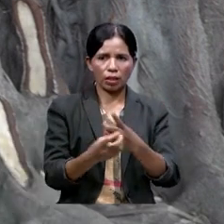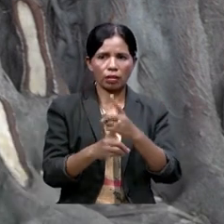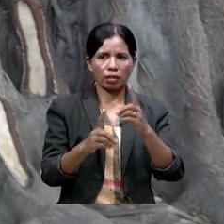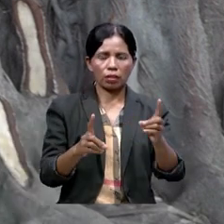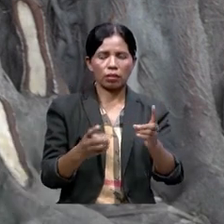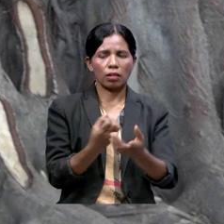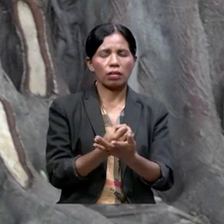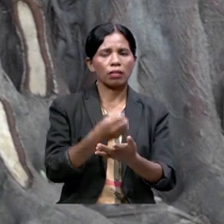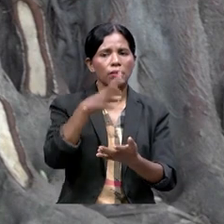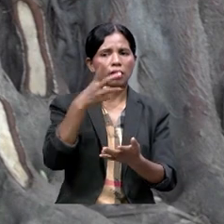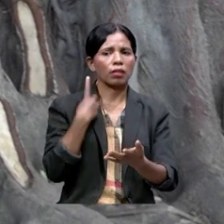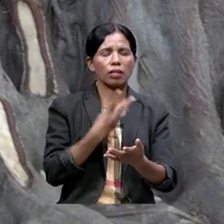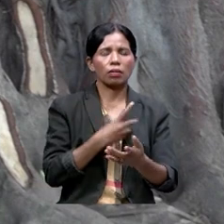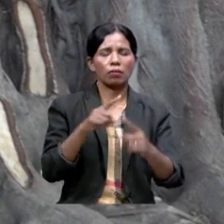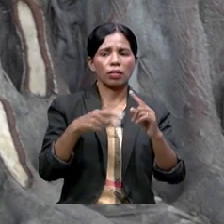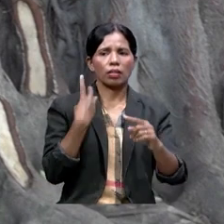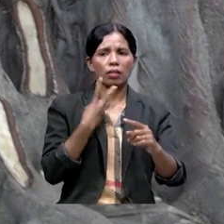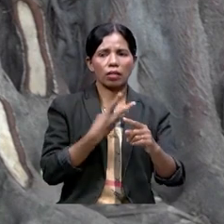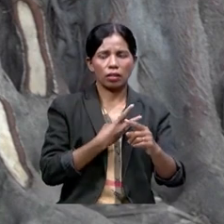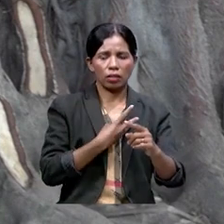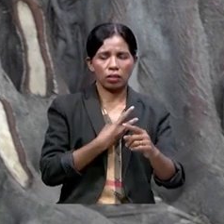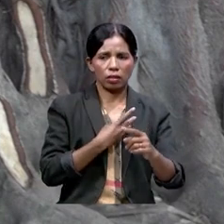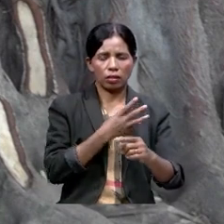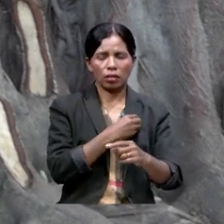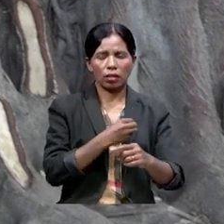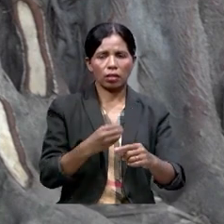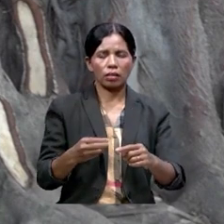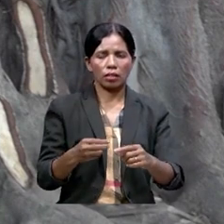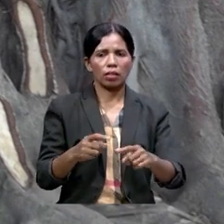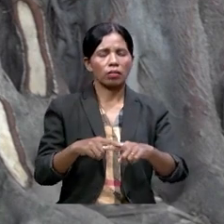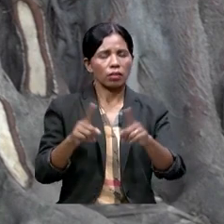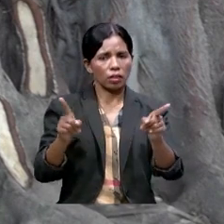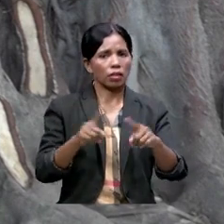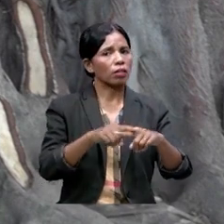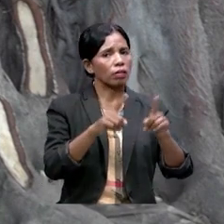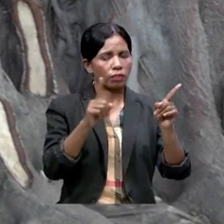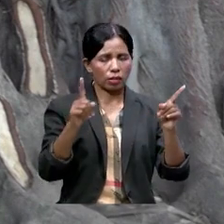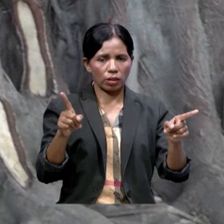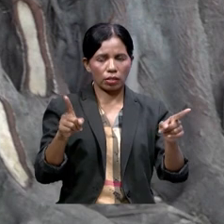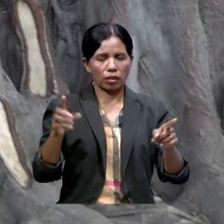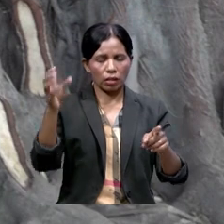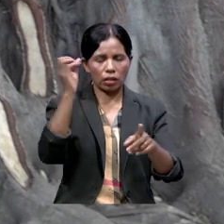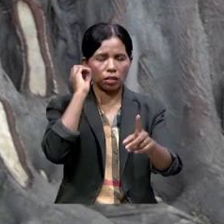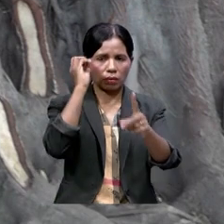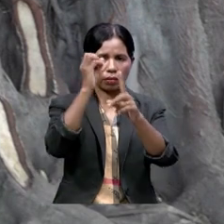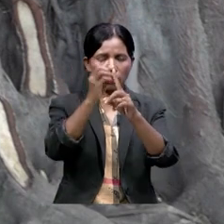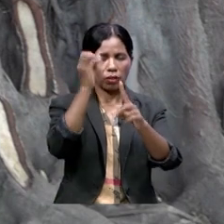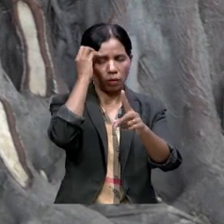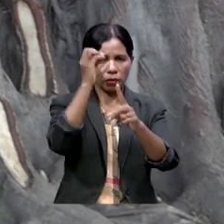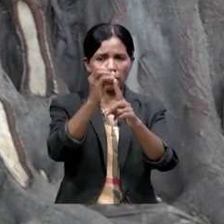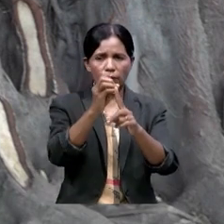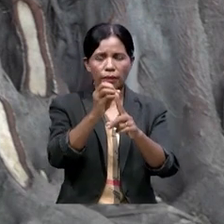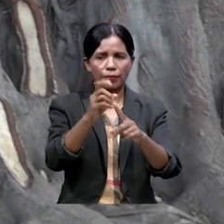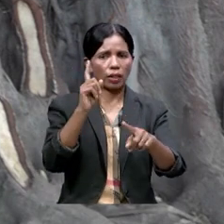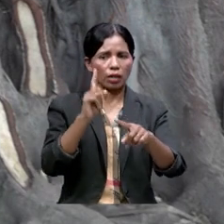seiriku lutan bangira ita iha divergensia de opinioens. Buat idan be importante lia makne divergensia de opinioens ne